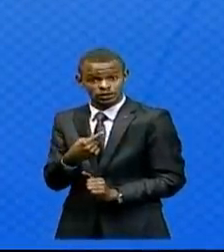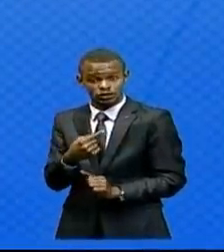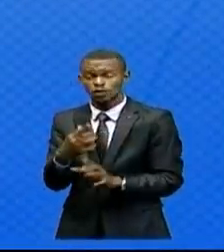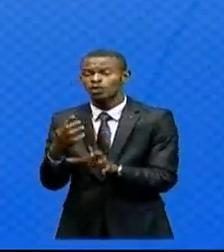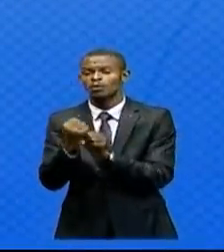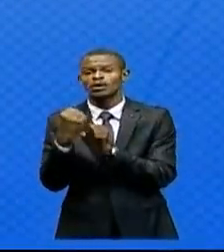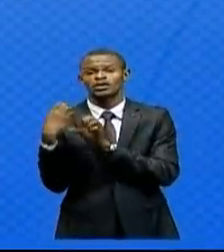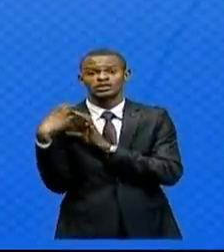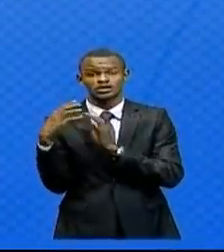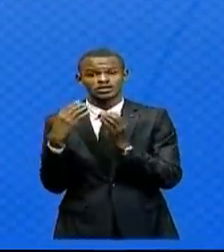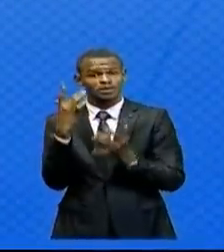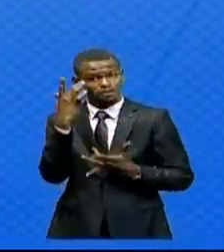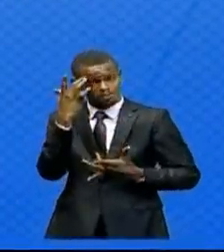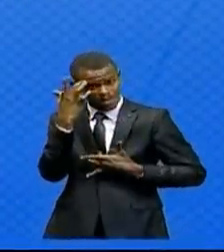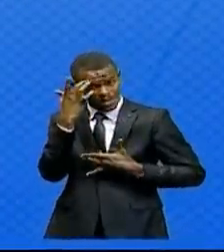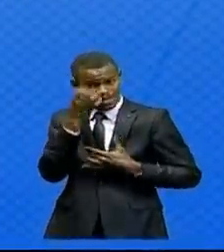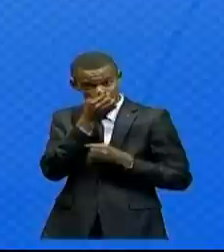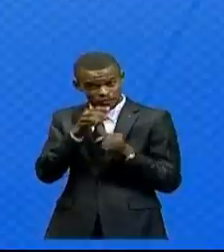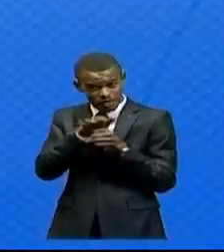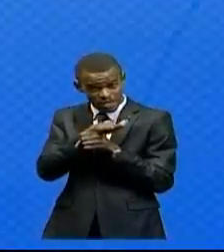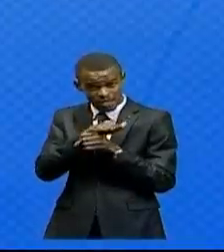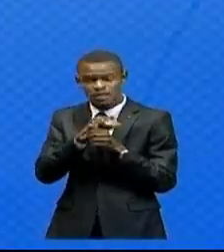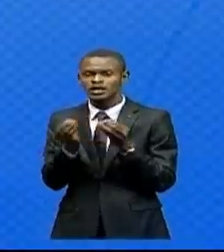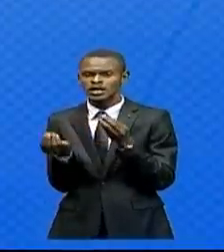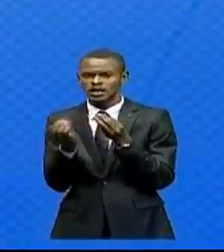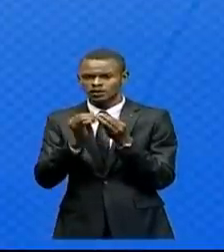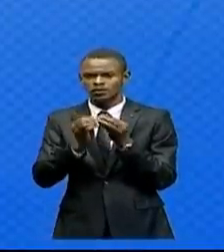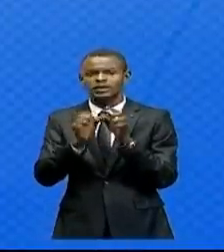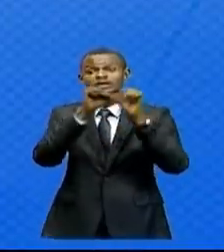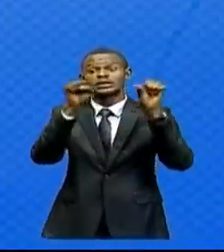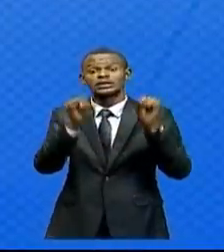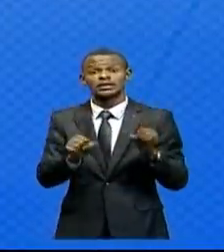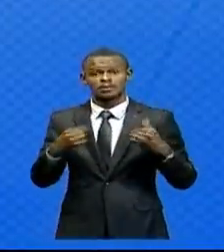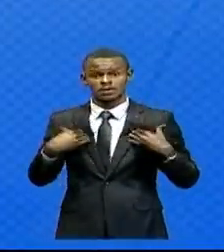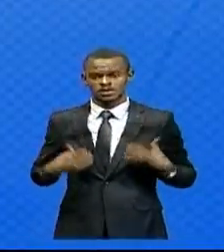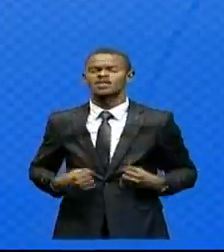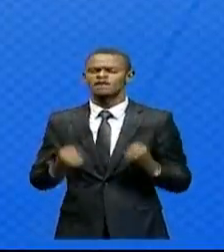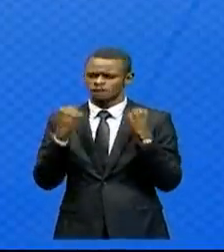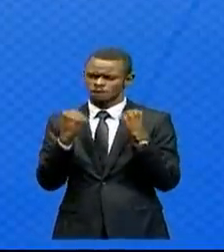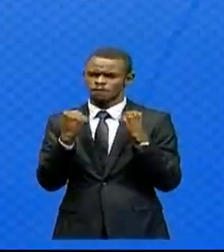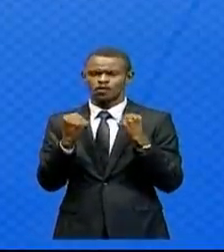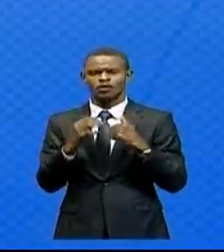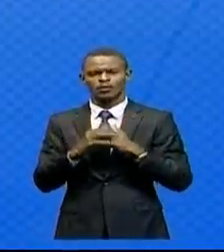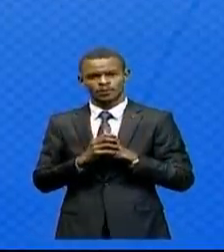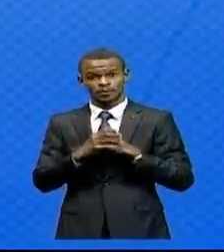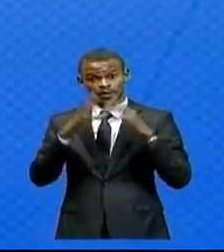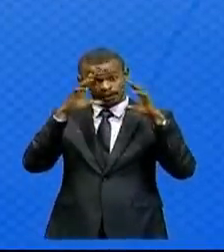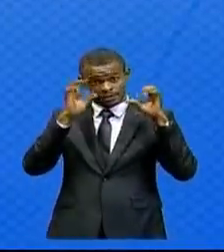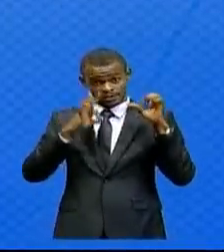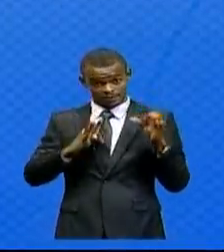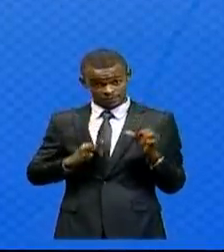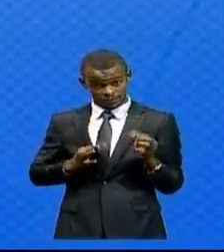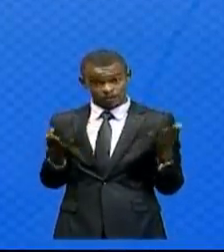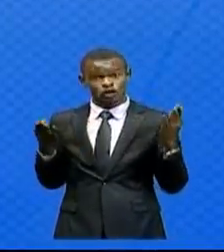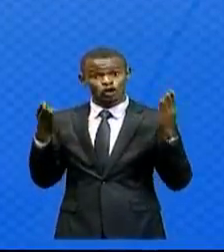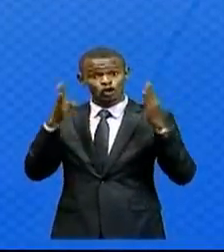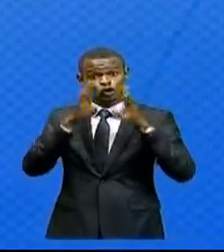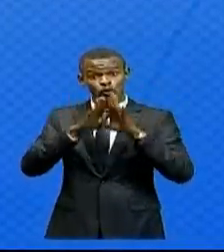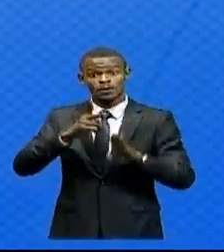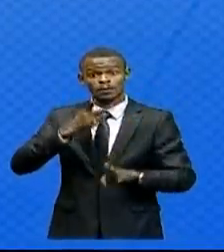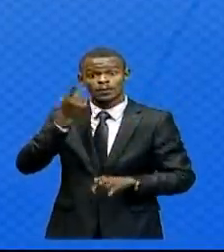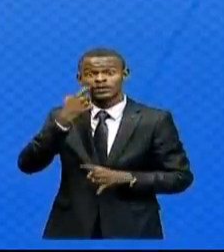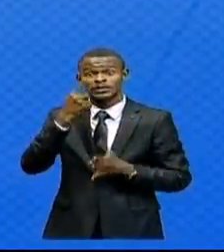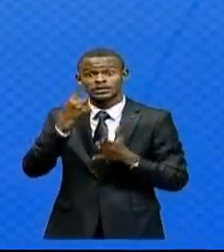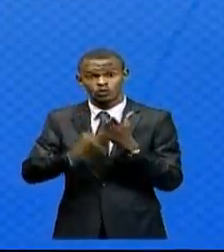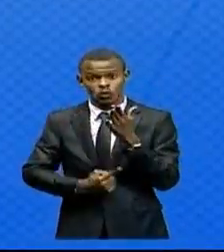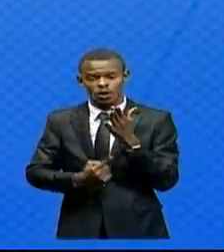et au renforcement de notre système de santé. Le président de la République a conclu son propos sur ce point en rappelant